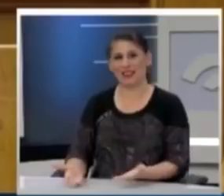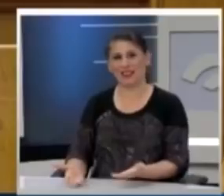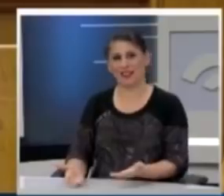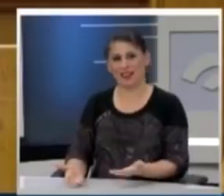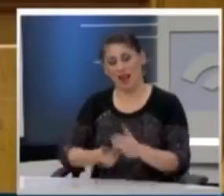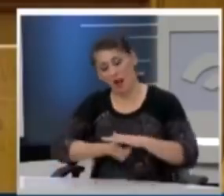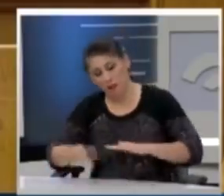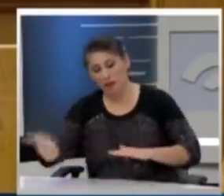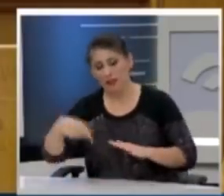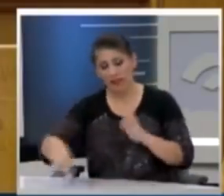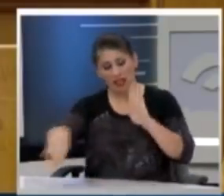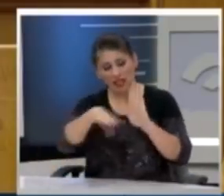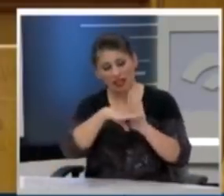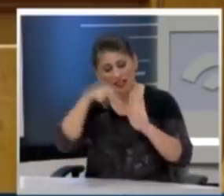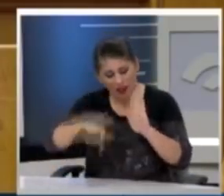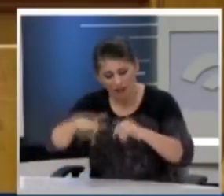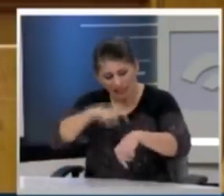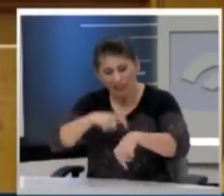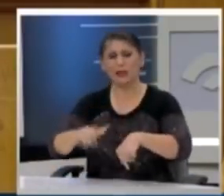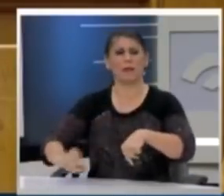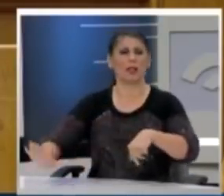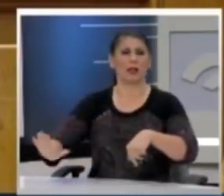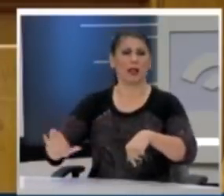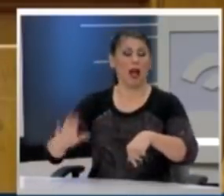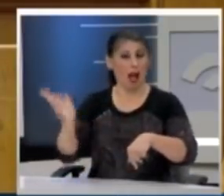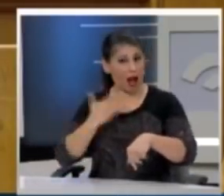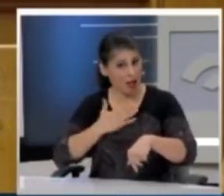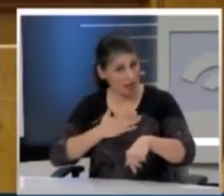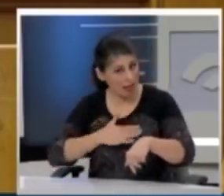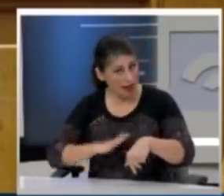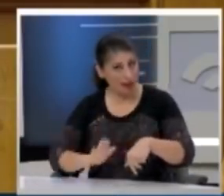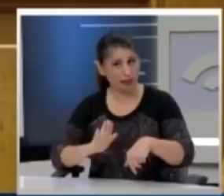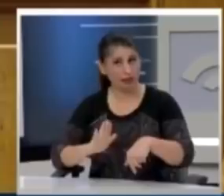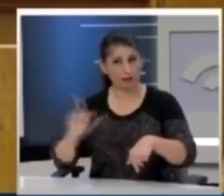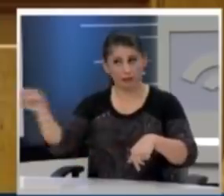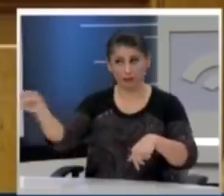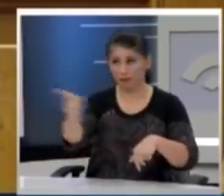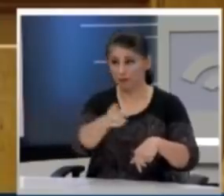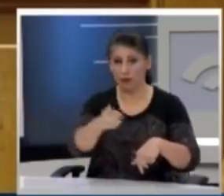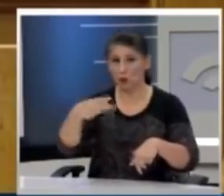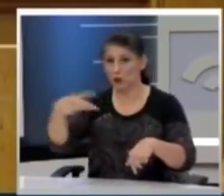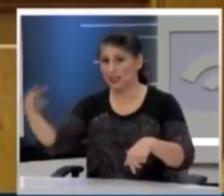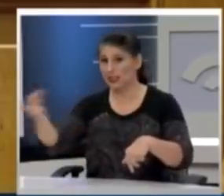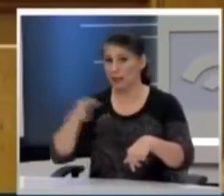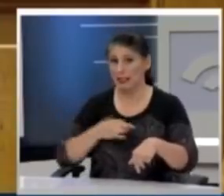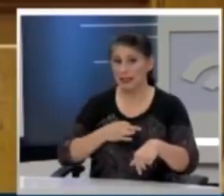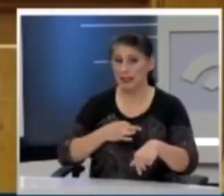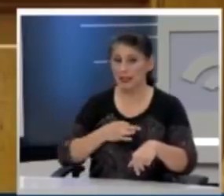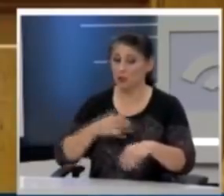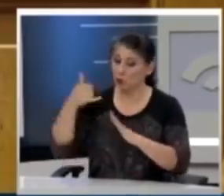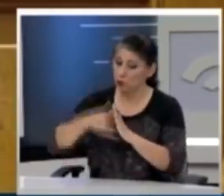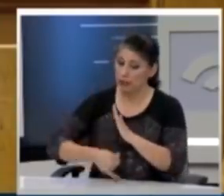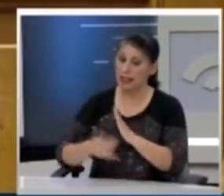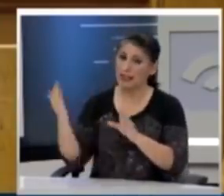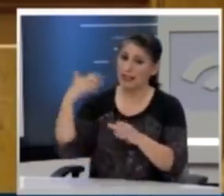πίσω τη διάταξη αυτή εδώ και τώρα και αν θέλετε να μιλάτε για ουσιαστική ένταξη των νηπίων